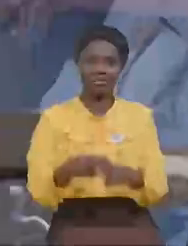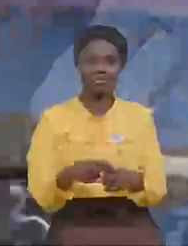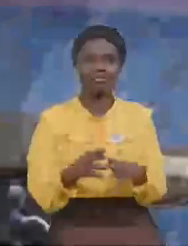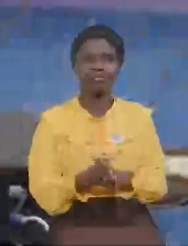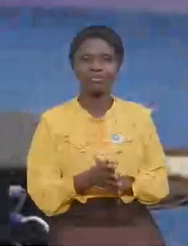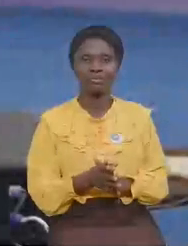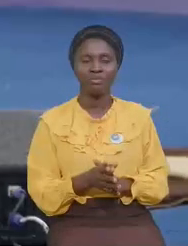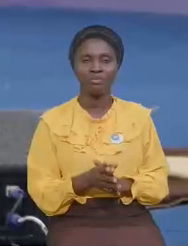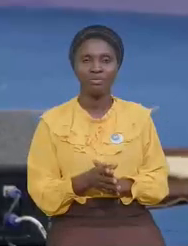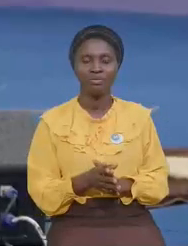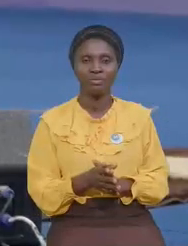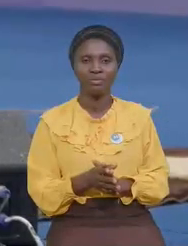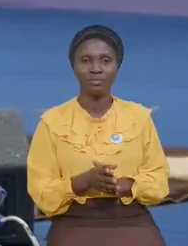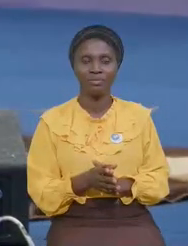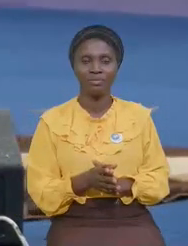petite taille.